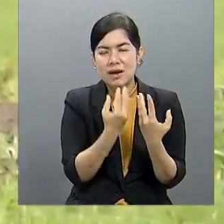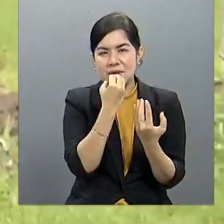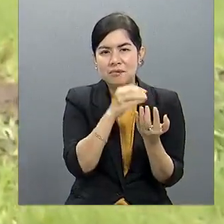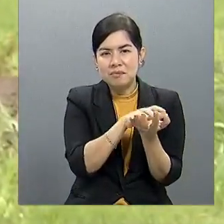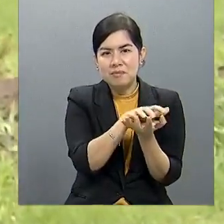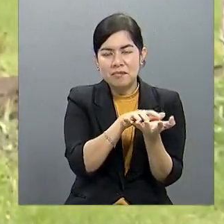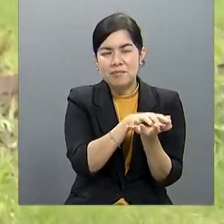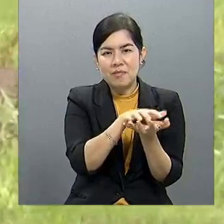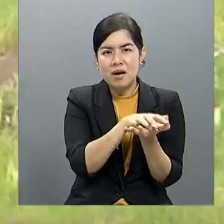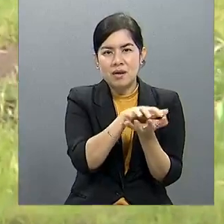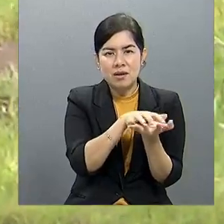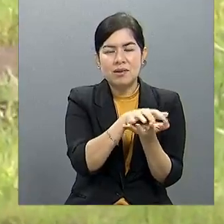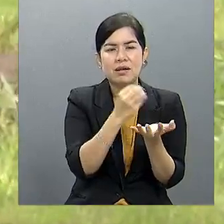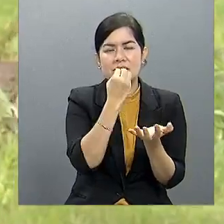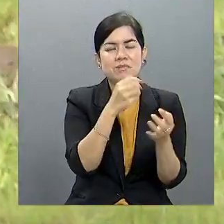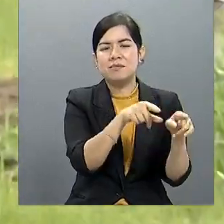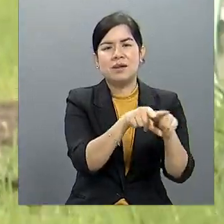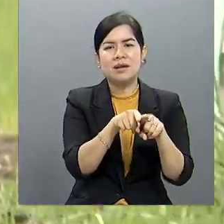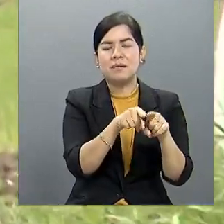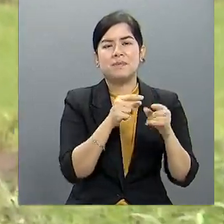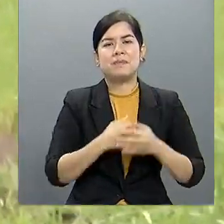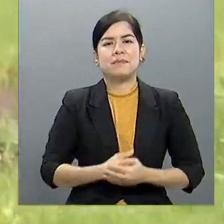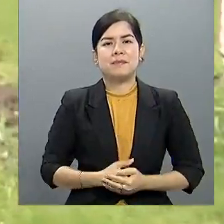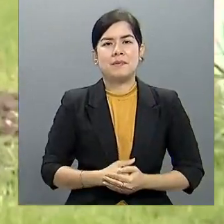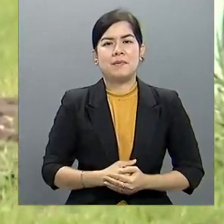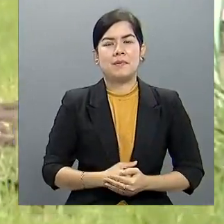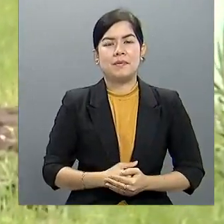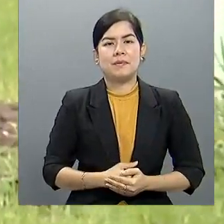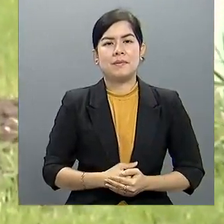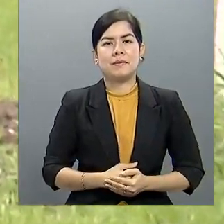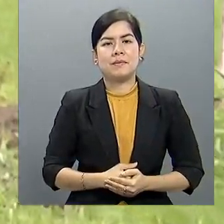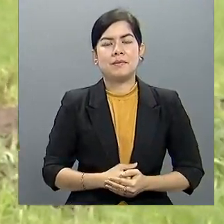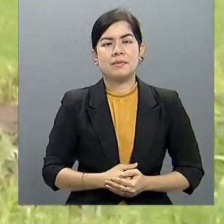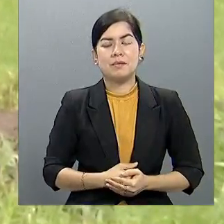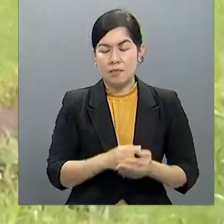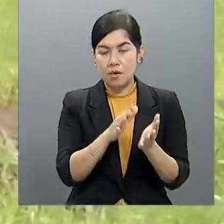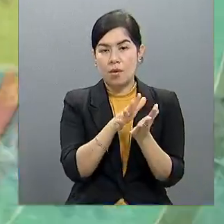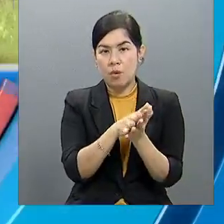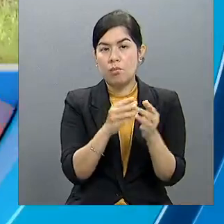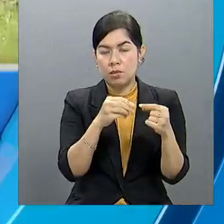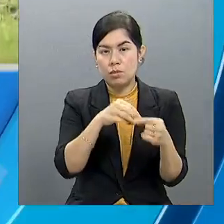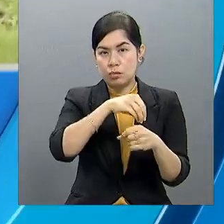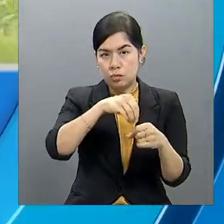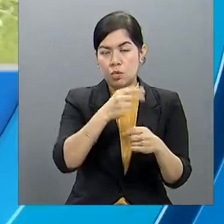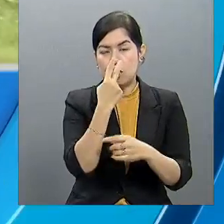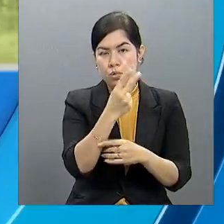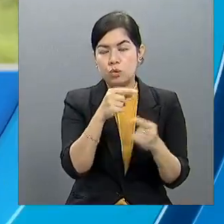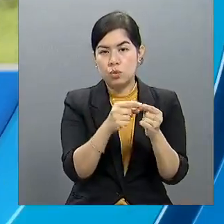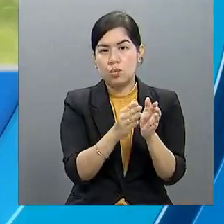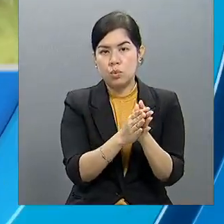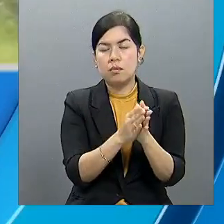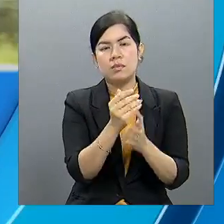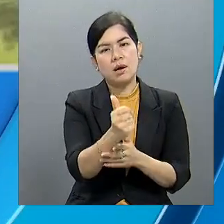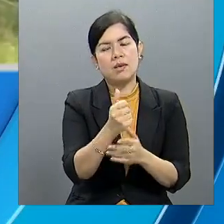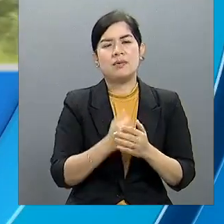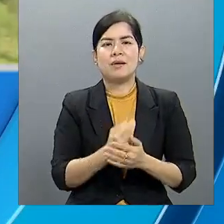มนกกินในย้ามันไมคอยมสดจิ้เ้อตรจเสือไมถกได้ แตไมเก็บผมดูแล้วกยิไปมันเหมีปฏิกิริยาวัอย่